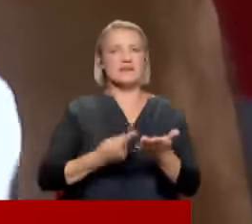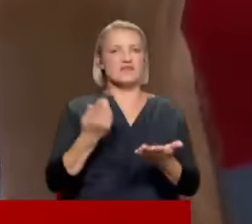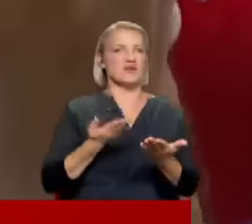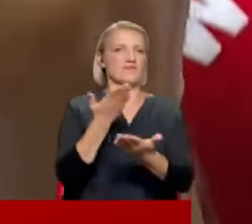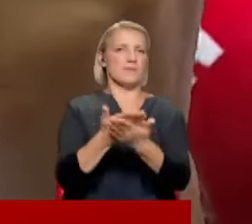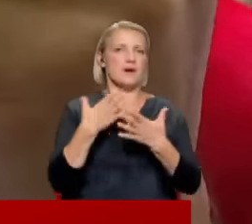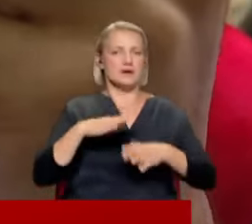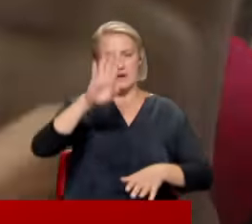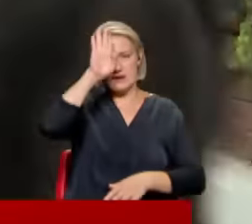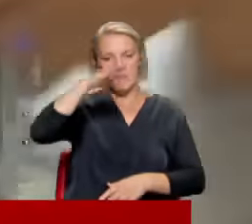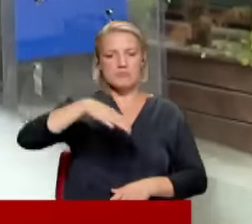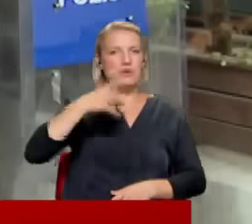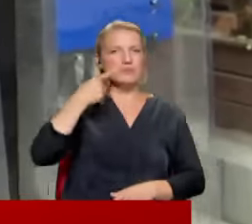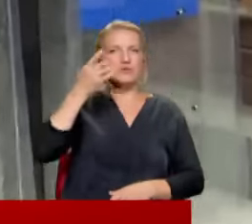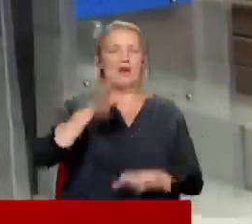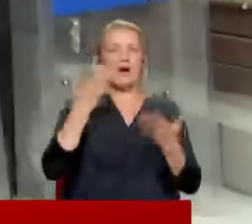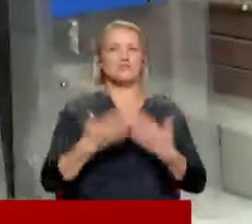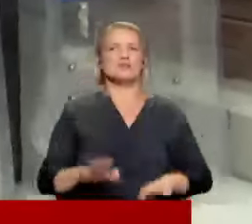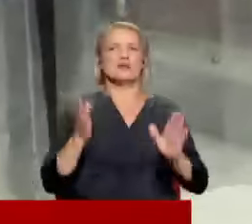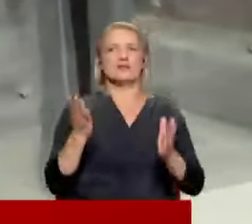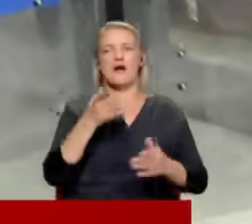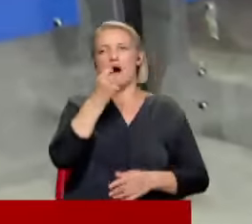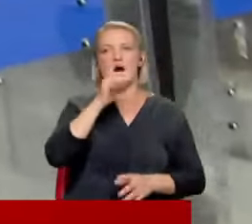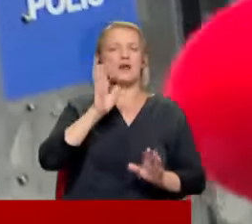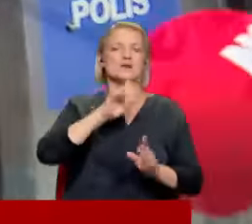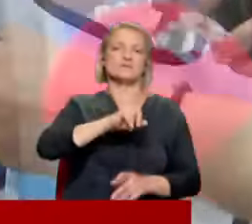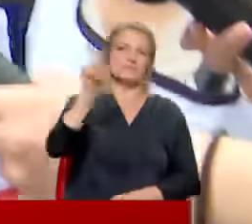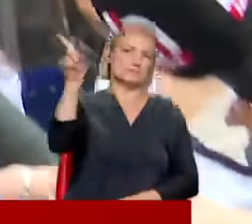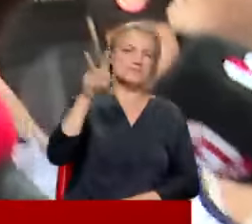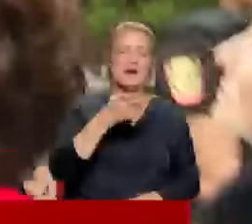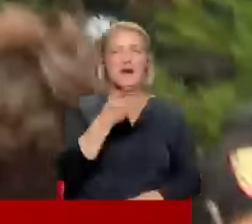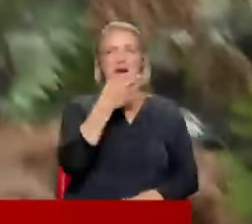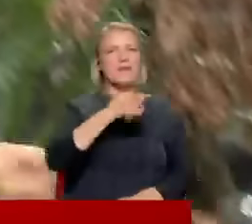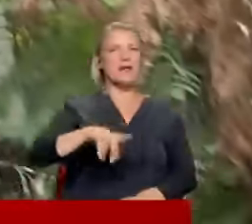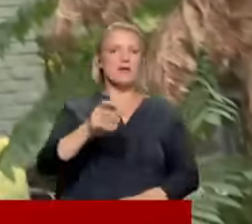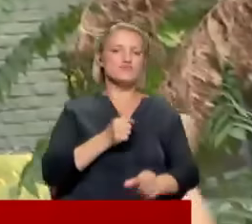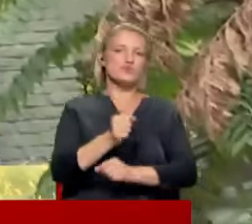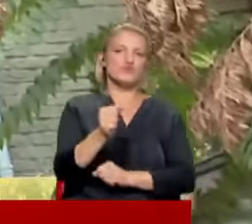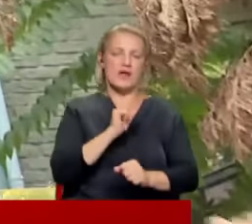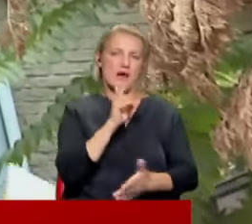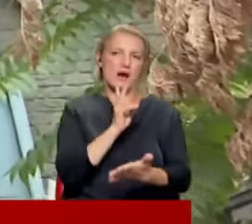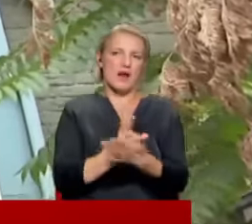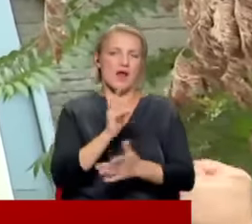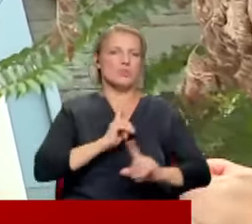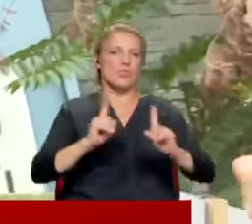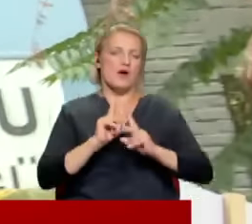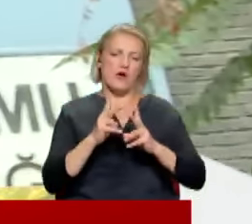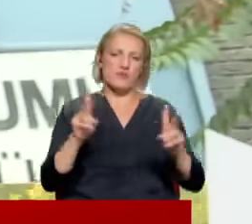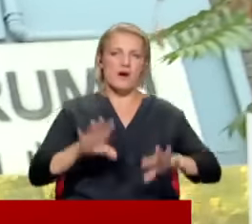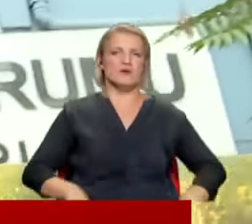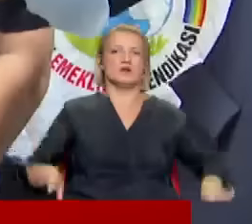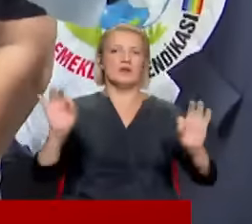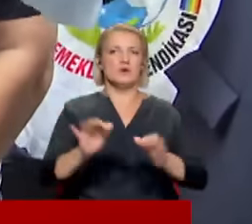vermek istedi İstanbul'daki Bölge Müdürlüğü kabul etmedi Ankara'ya yönlendirdi emekliler ise mücadelede kararlı dava açmaya